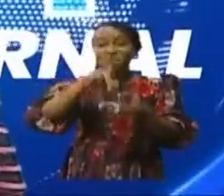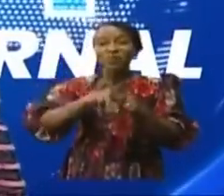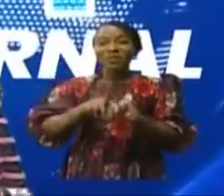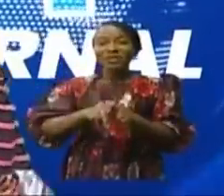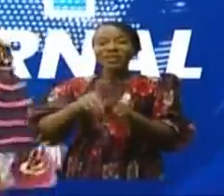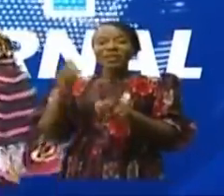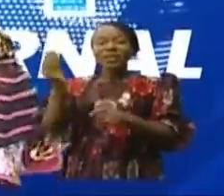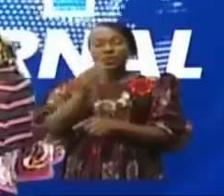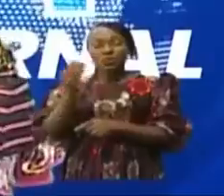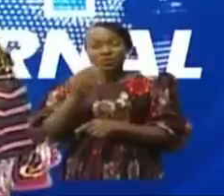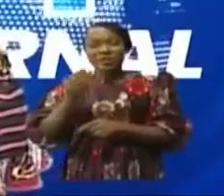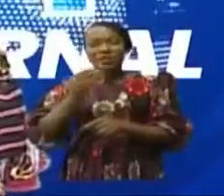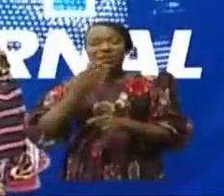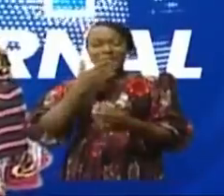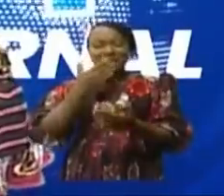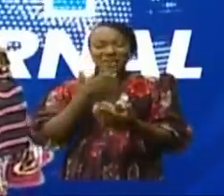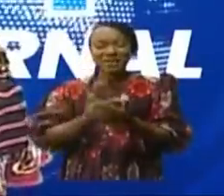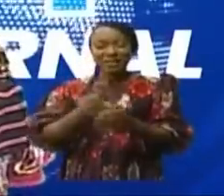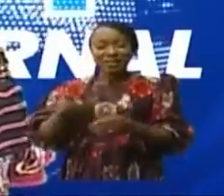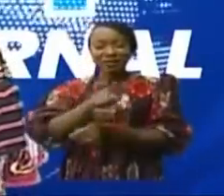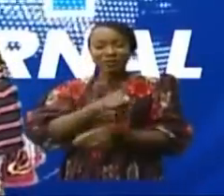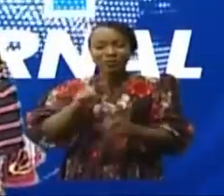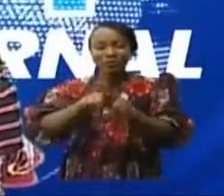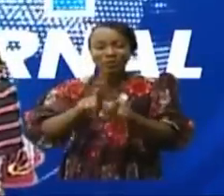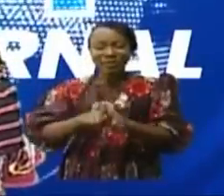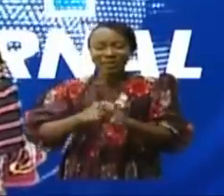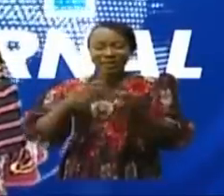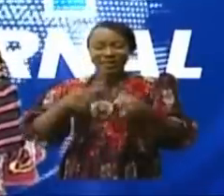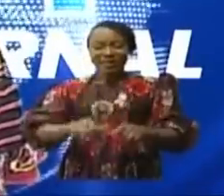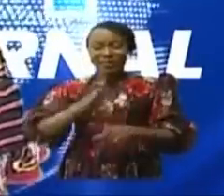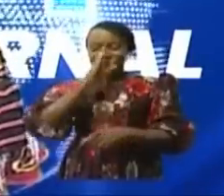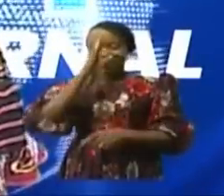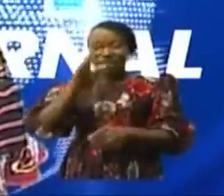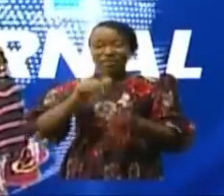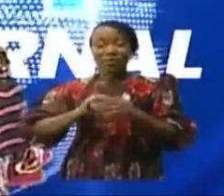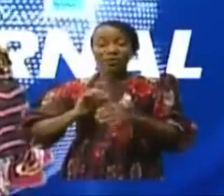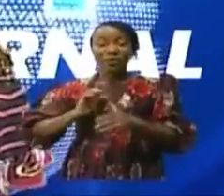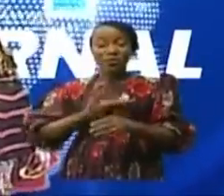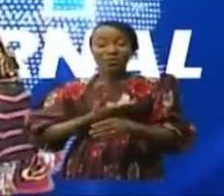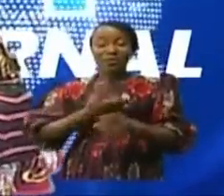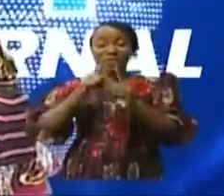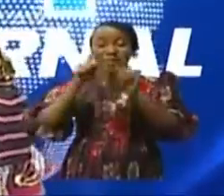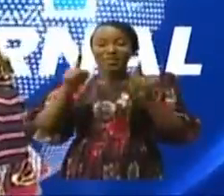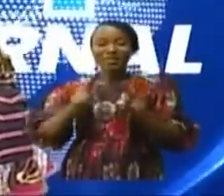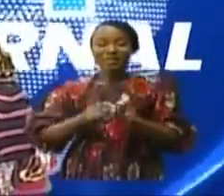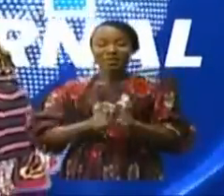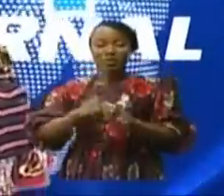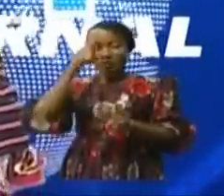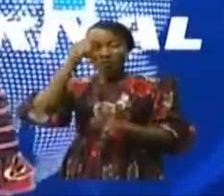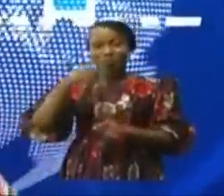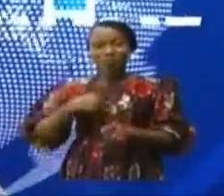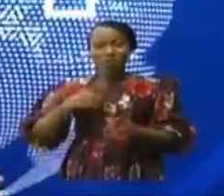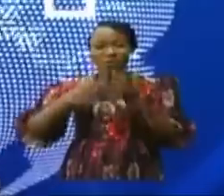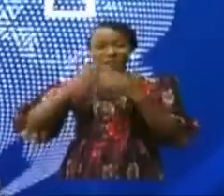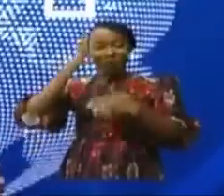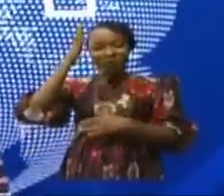sur les RTNT. L'actualité continue sur nos antennes retrouvées à 23h. Serge Merlin Mata. Moi, je vous